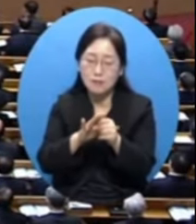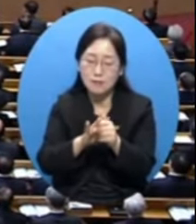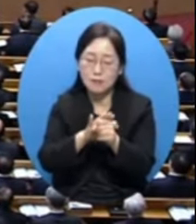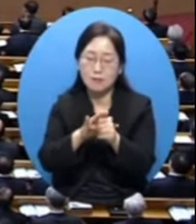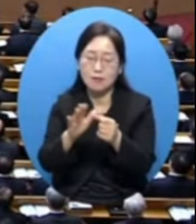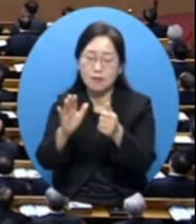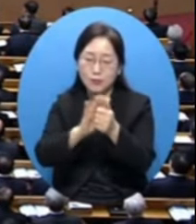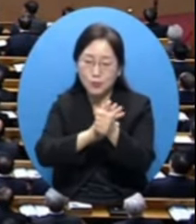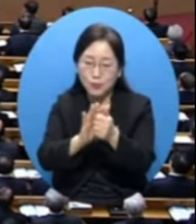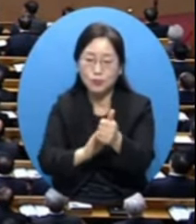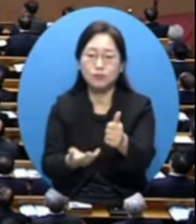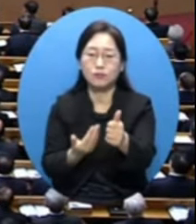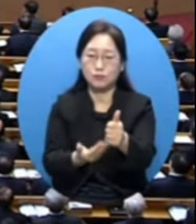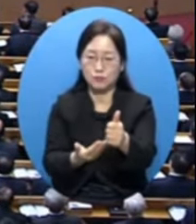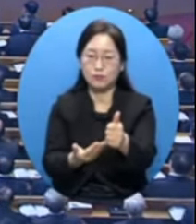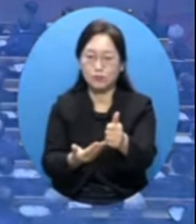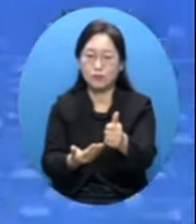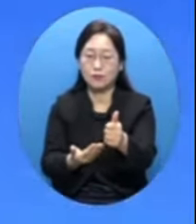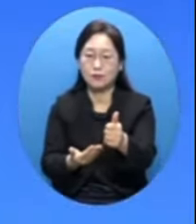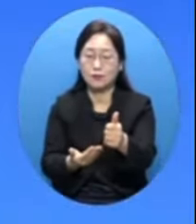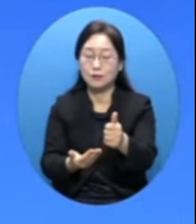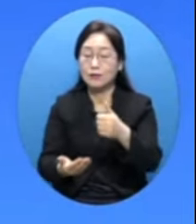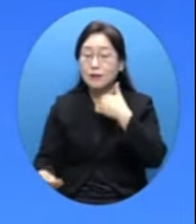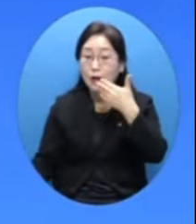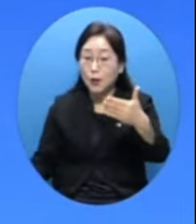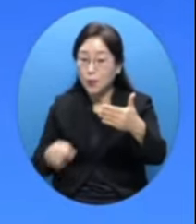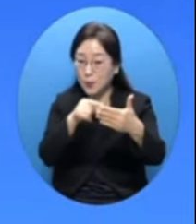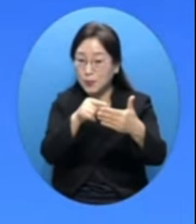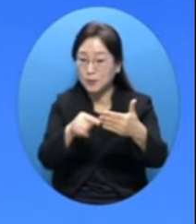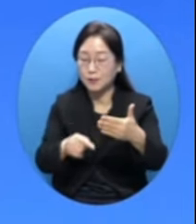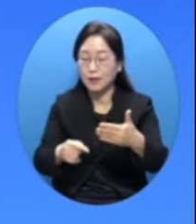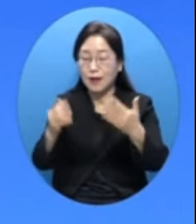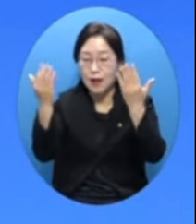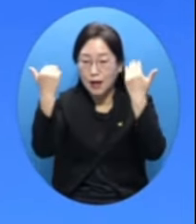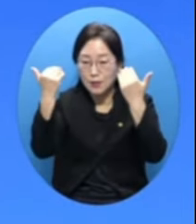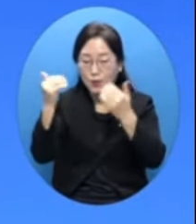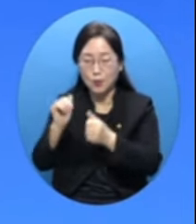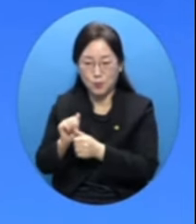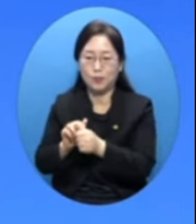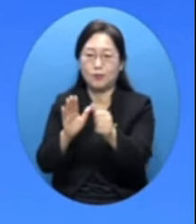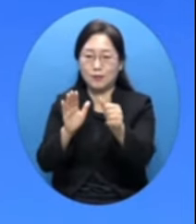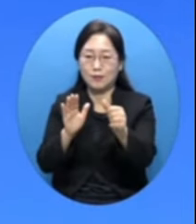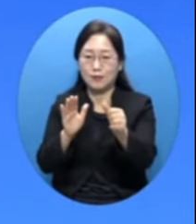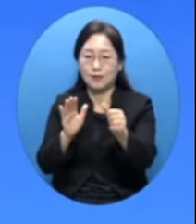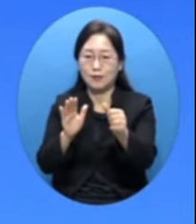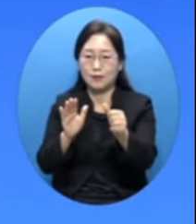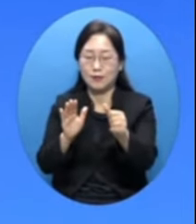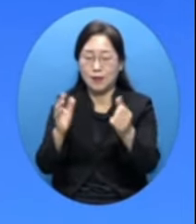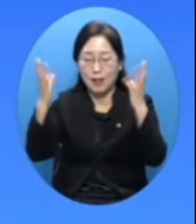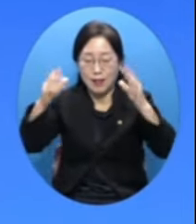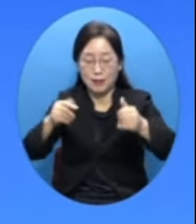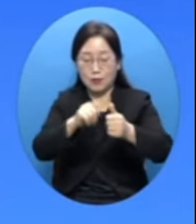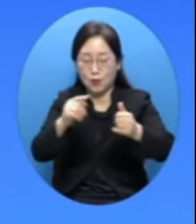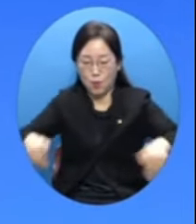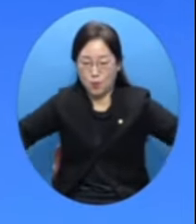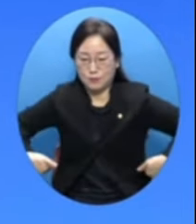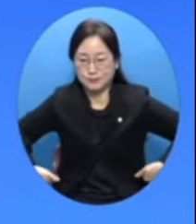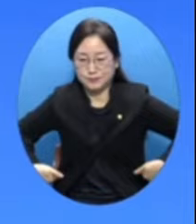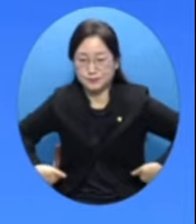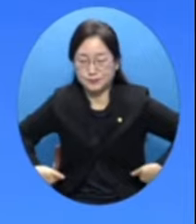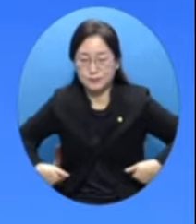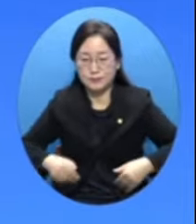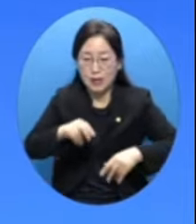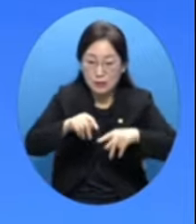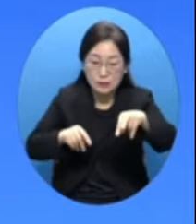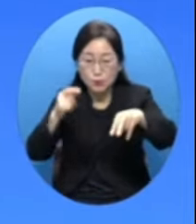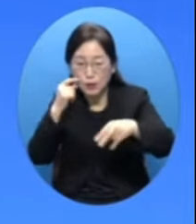헌신적으로 돌보고 9살이 되었을 때 얘를 학교에 보내기 위해서 애를 얻고 갔는데 걷지 못하는